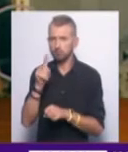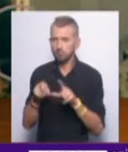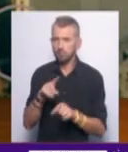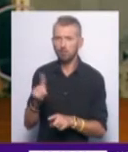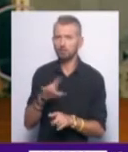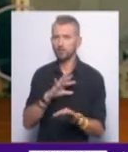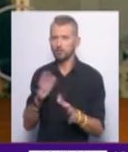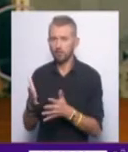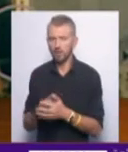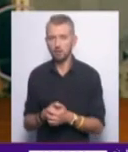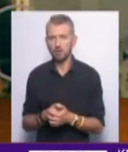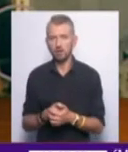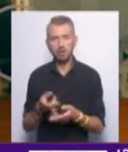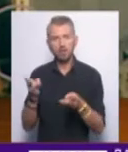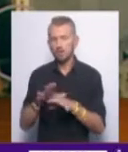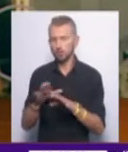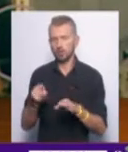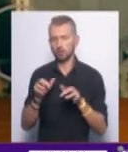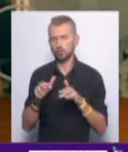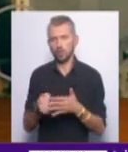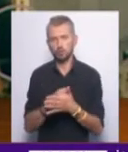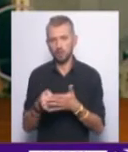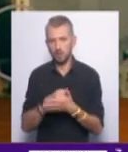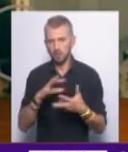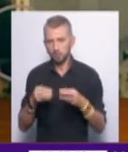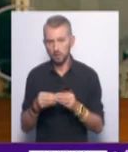там відбувається. Не покидайте цю справу, домагайтеся результату.